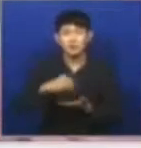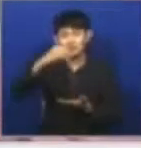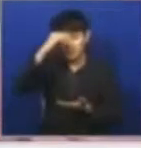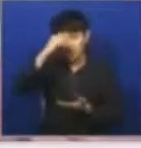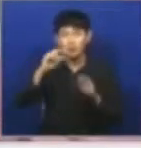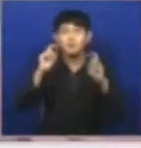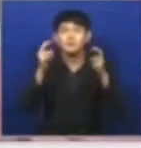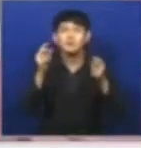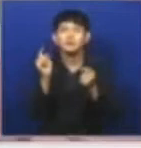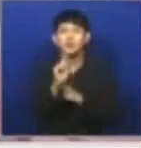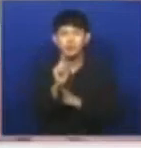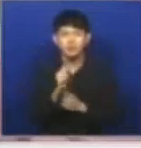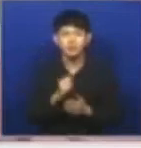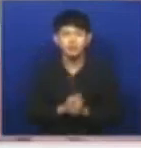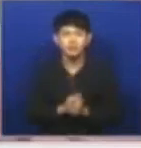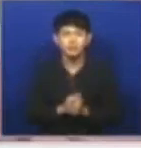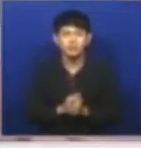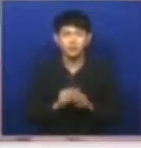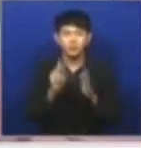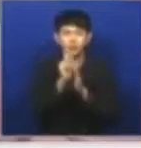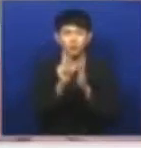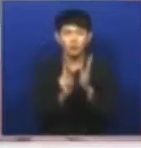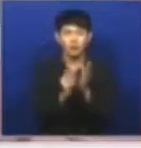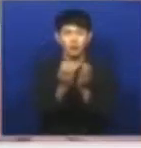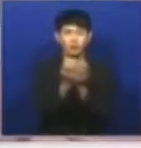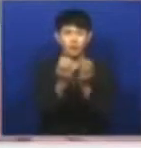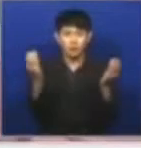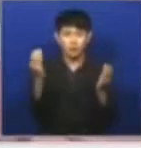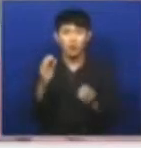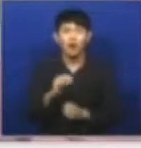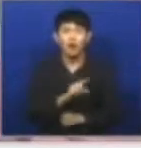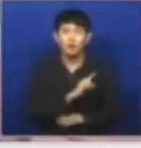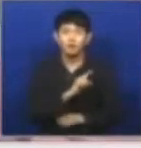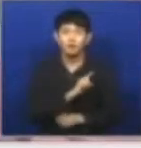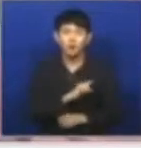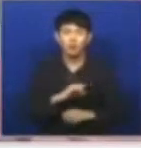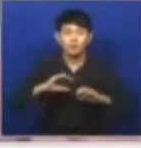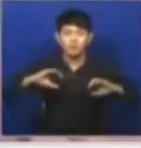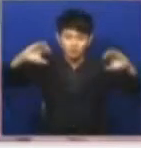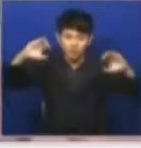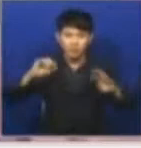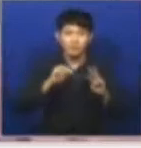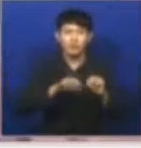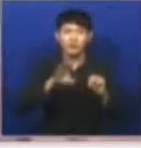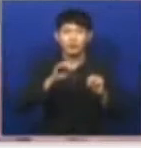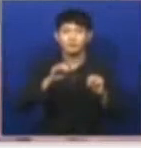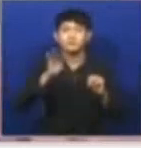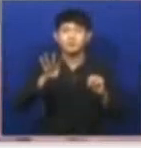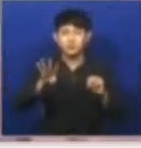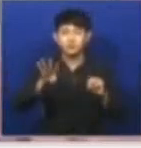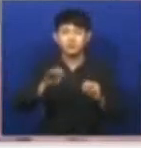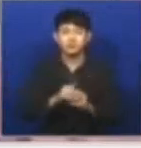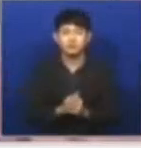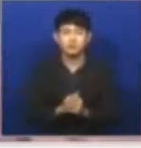างอิงรัฐธรรมนูญที่เป็นหน้าที่ของรัฐรัฐธรรมนูญมาตรา54เขียน